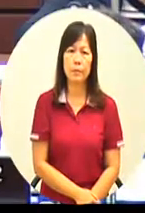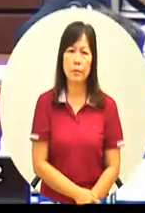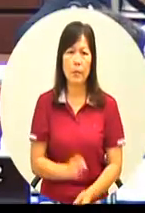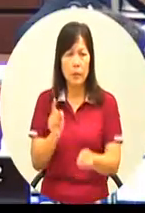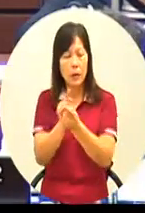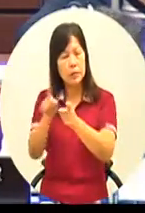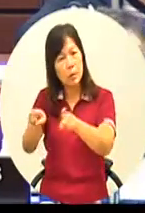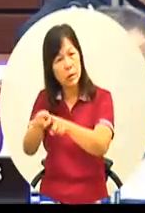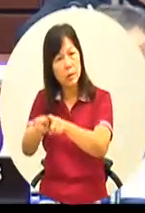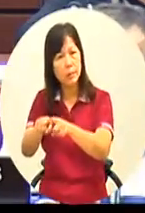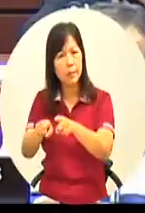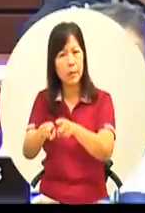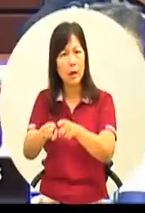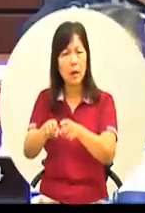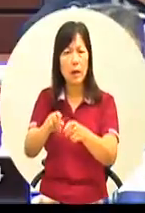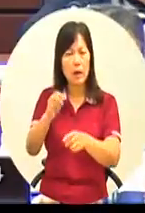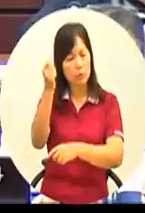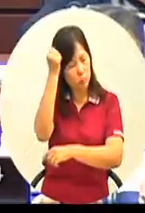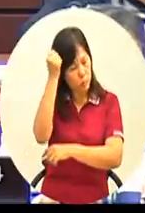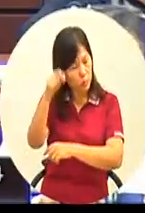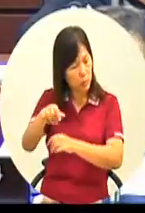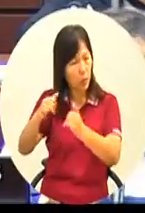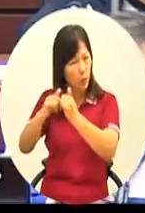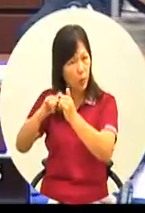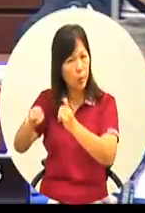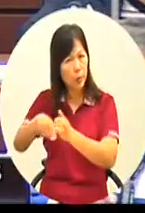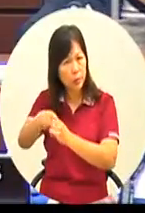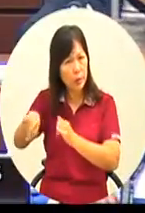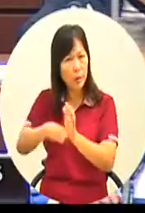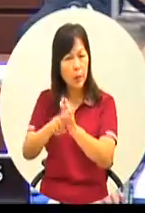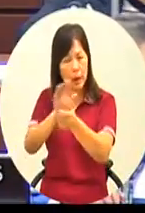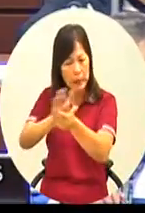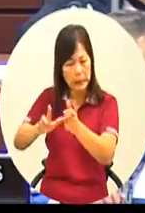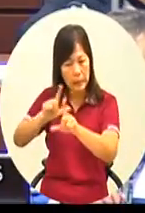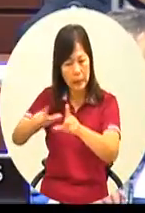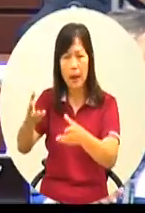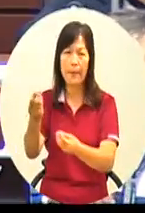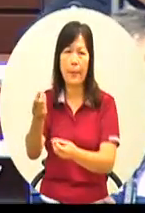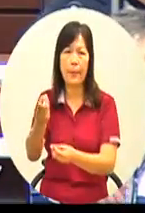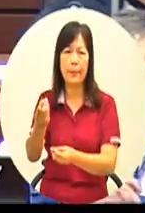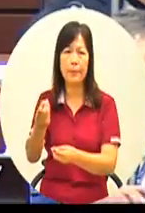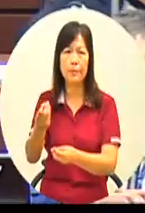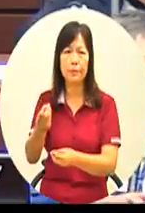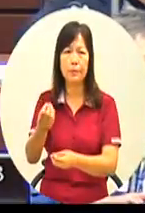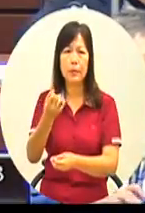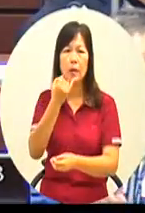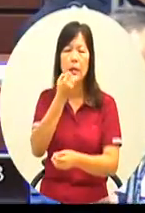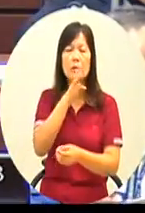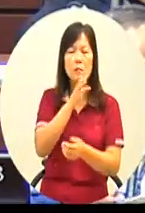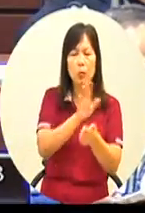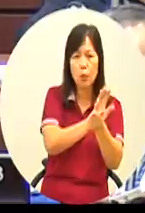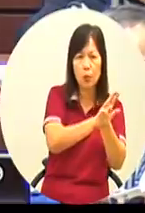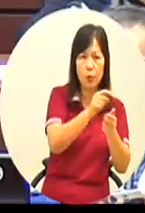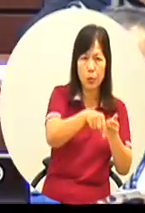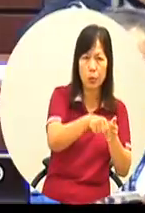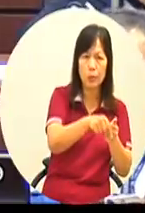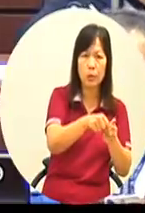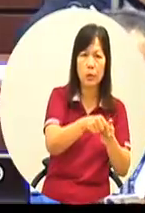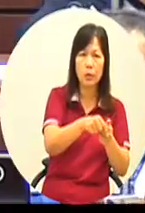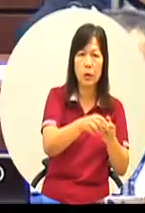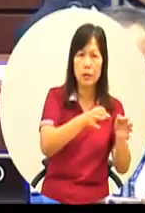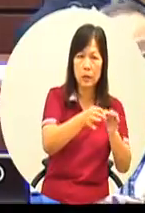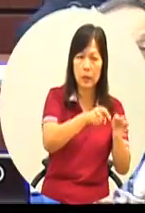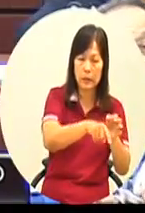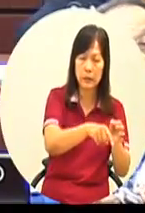一般这个用自用住宅的住民，也许这个影响不是那么大。但是刚刚讲到这个服务业，我们会再来。